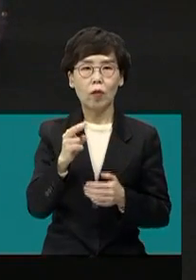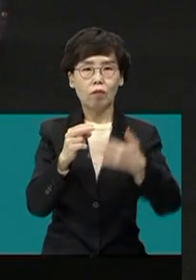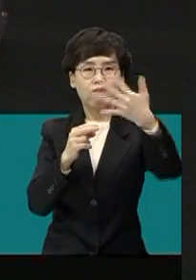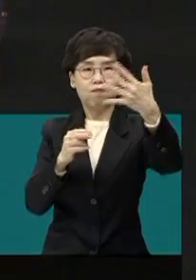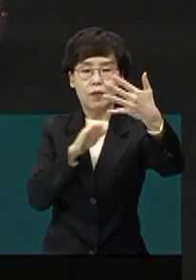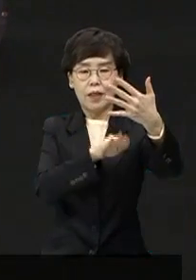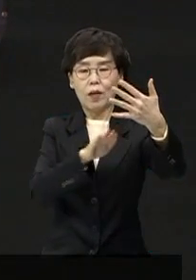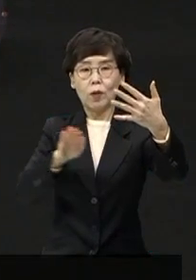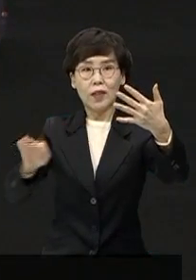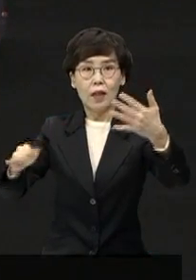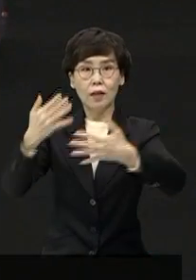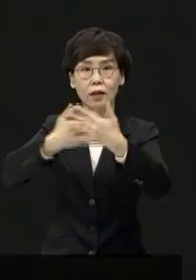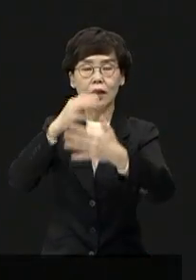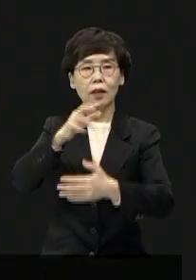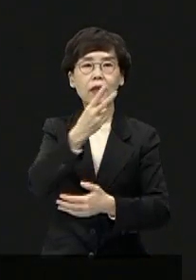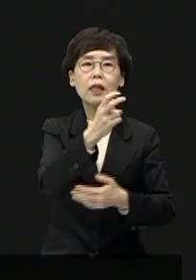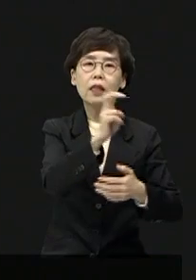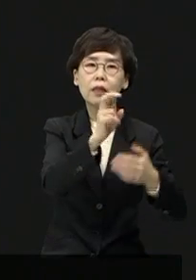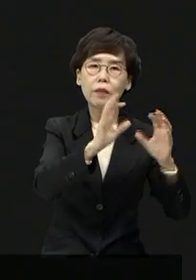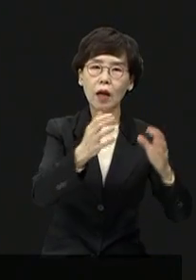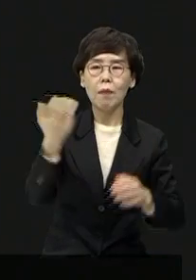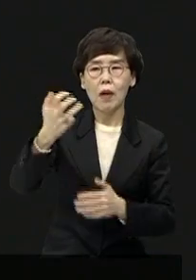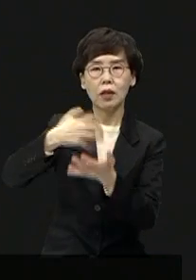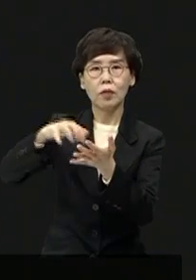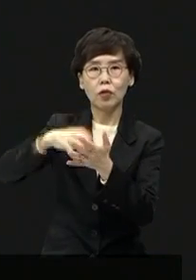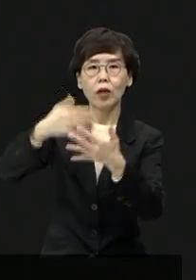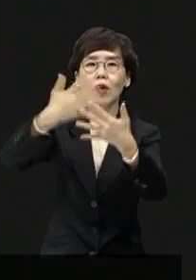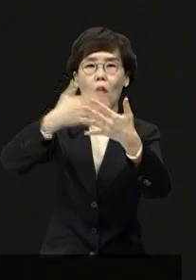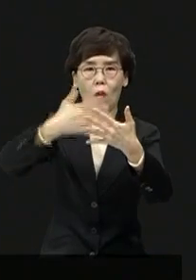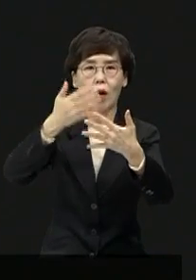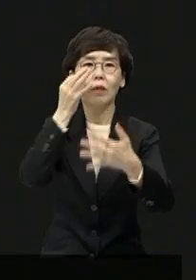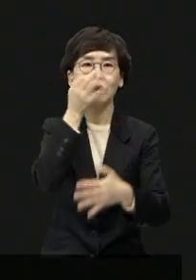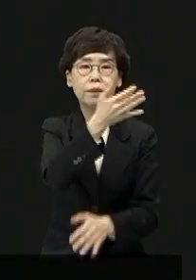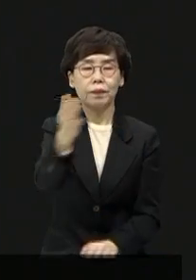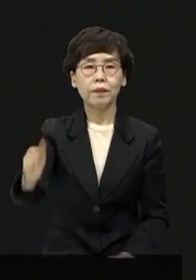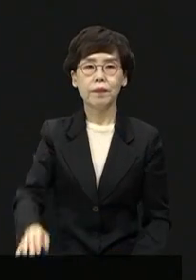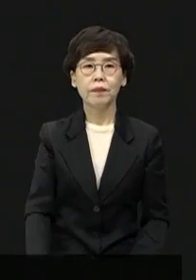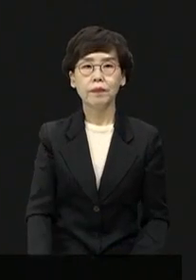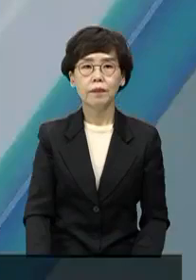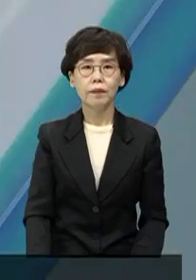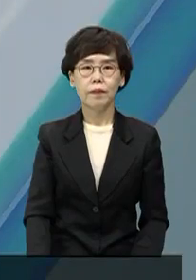등에서 총 20개국 80여 편의 영화가 상영됩니다.